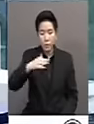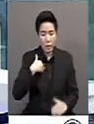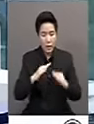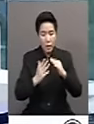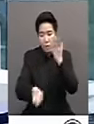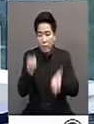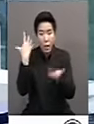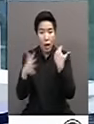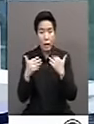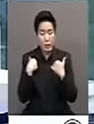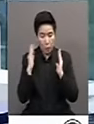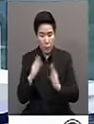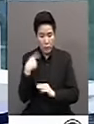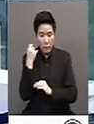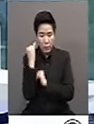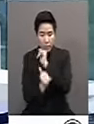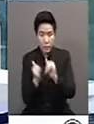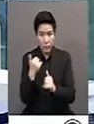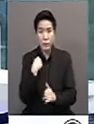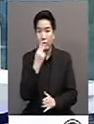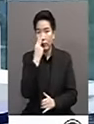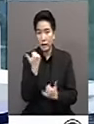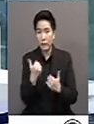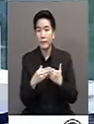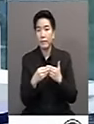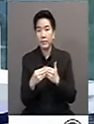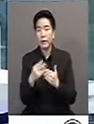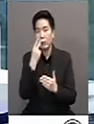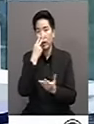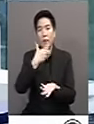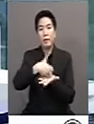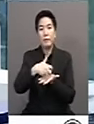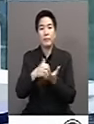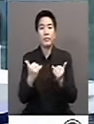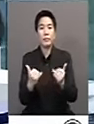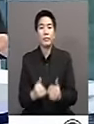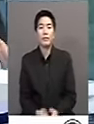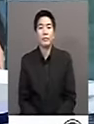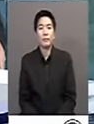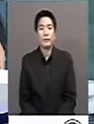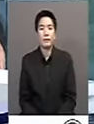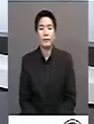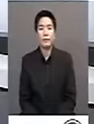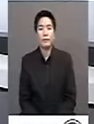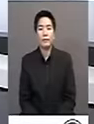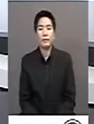วอยู่พอสมควรนะคะชวนคุณผู้ชมลงพื้นที่ไปติดตามบรรยากาศล่าสุดกับคุณสนธิชารอดกันภัยค่ะ